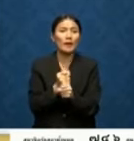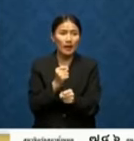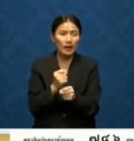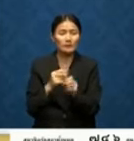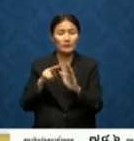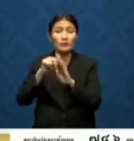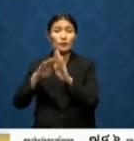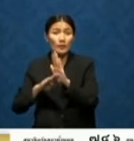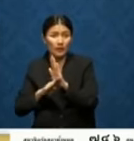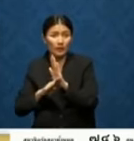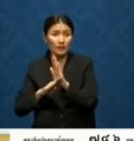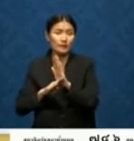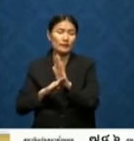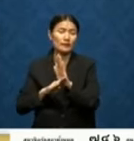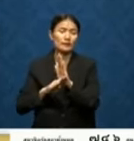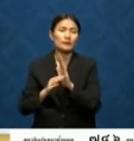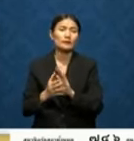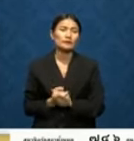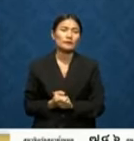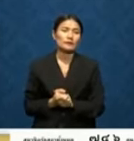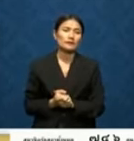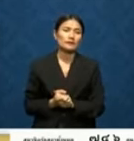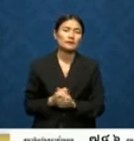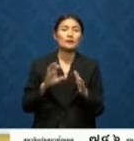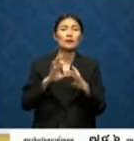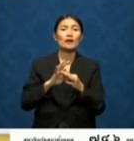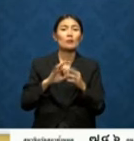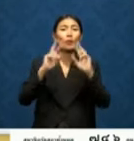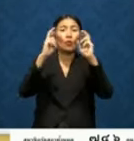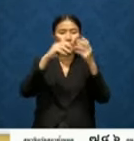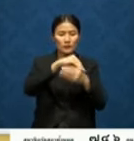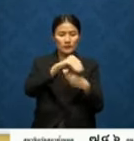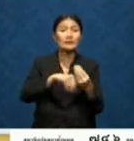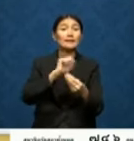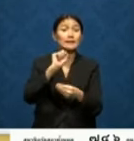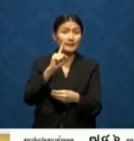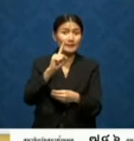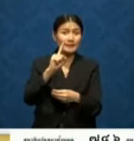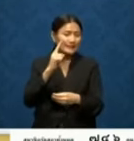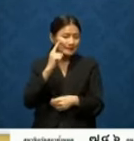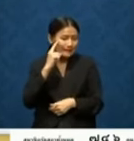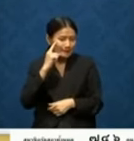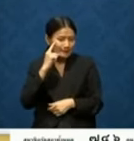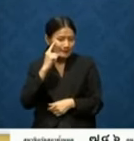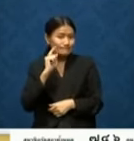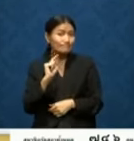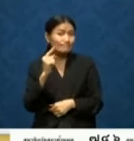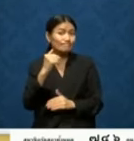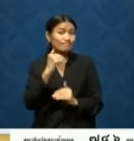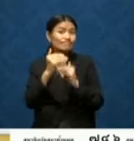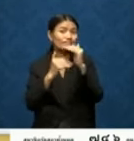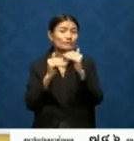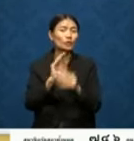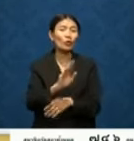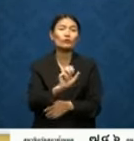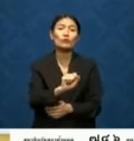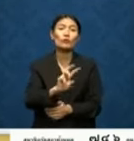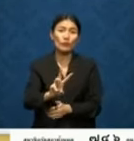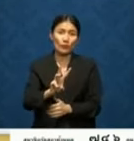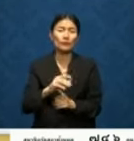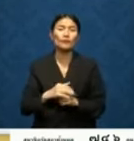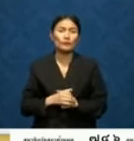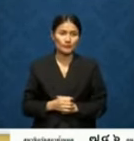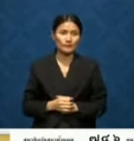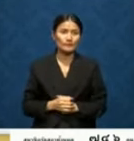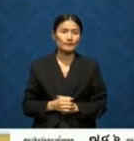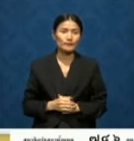บายในเรื่องเศรษฐกิจสร้างสรรค์ของสมาชิกวุฒิสภา